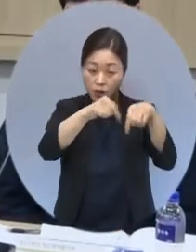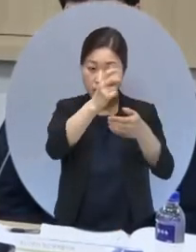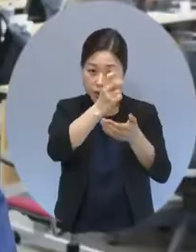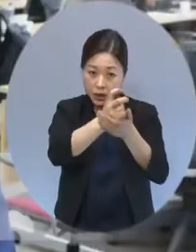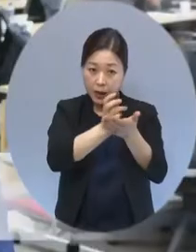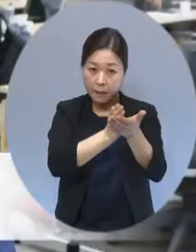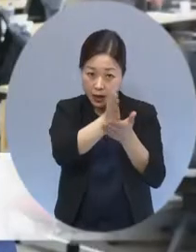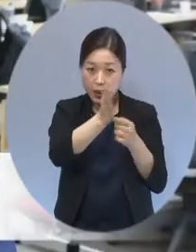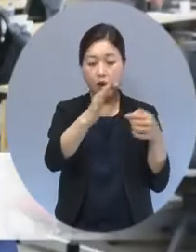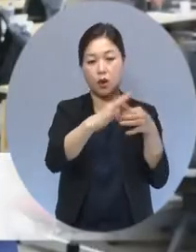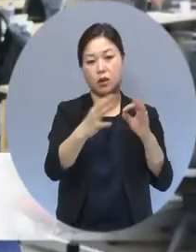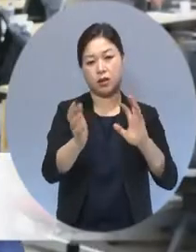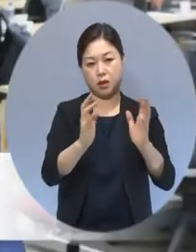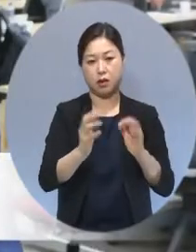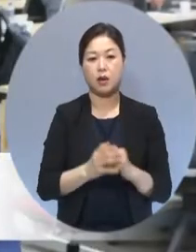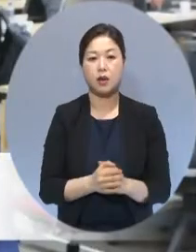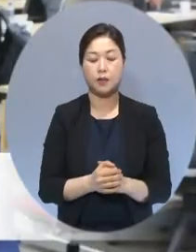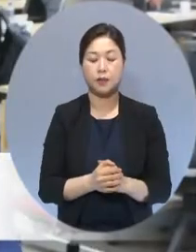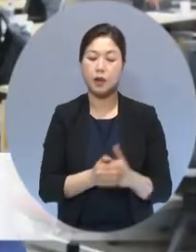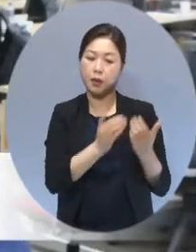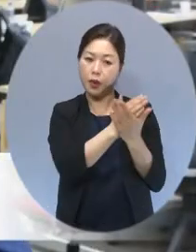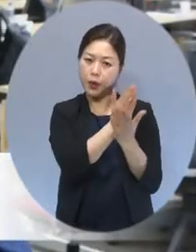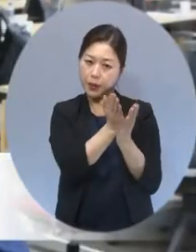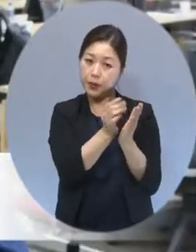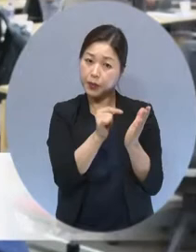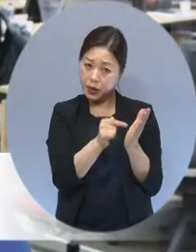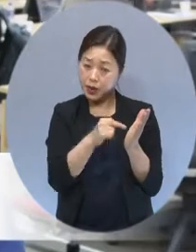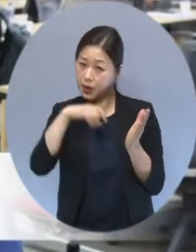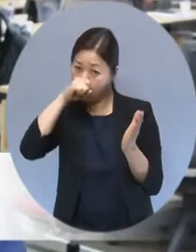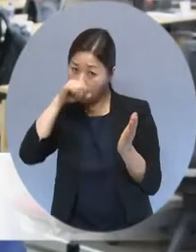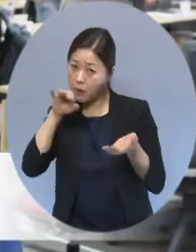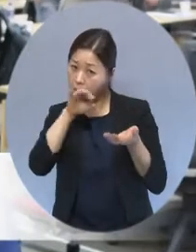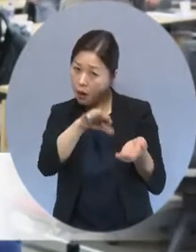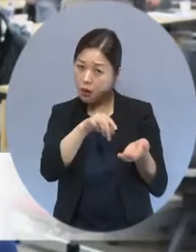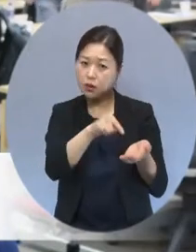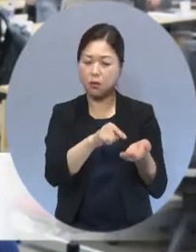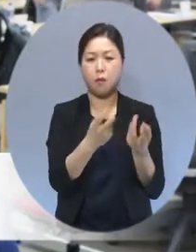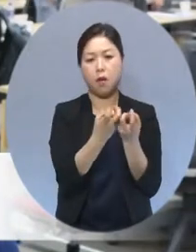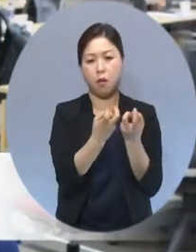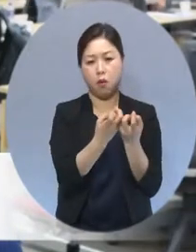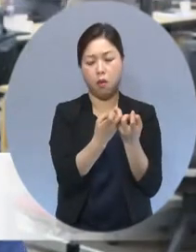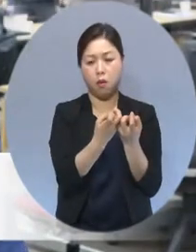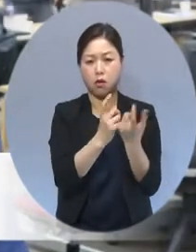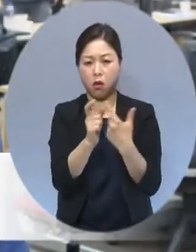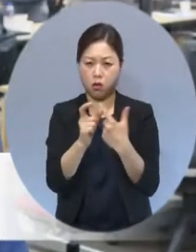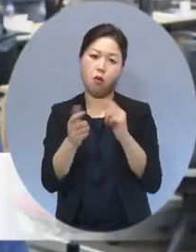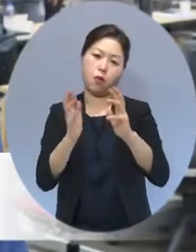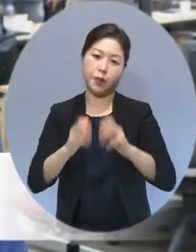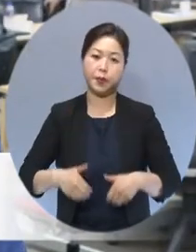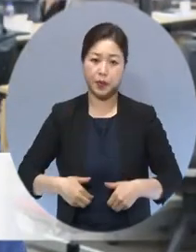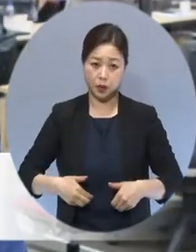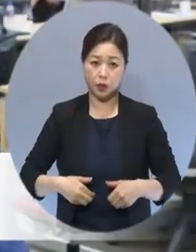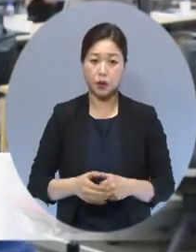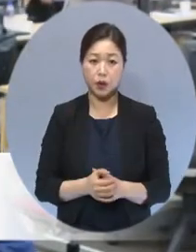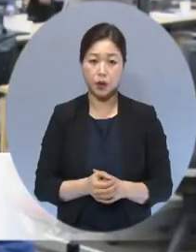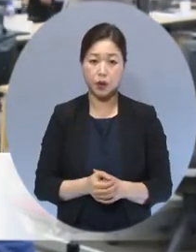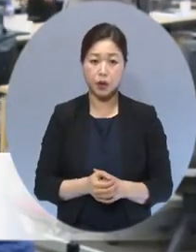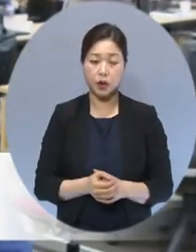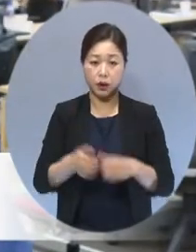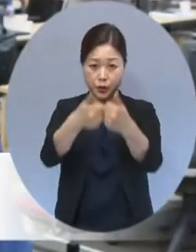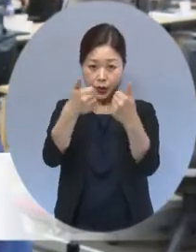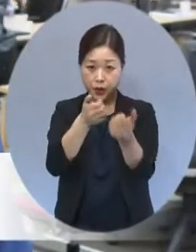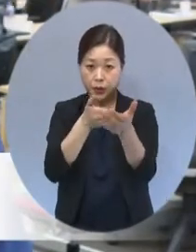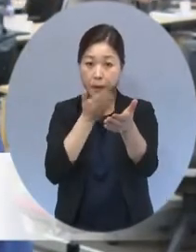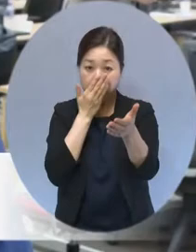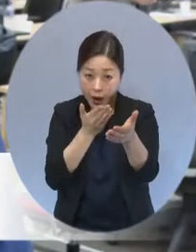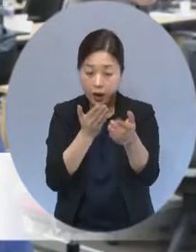다뤄졌습니다. 어떤 범위에 어떤 예산으로 만들어갈지 아직 논의가 많이 돼야 됩니다. 제안할 수 있는 그런